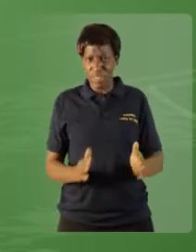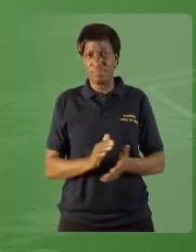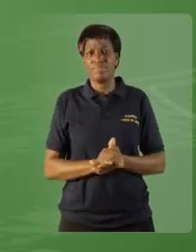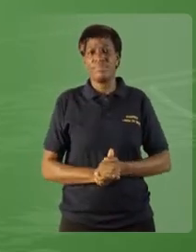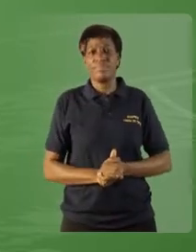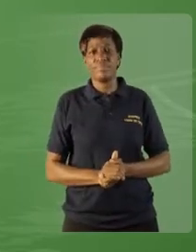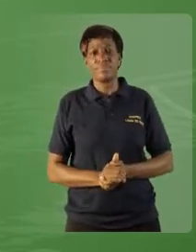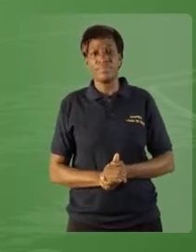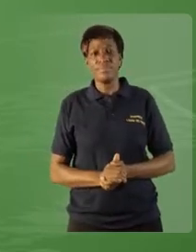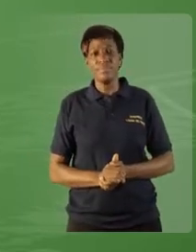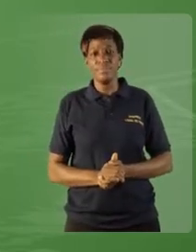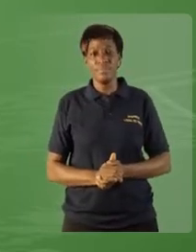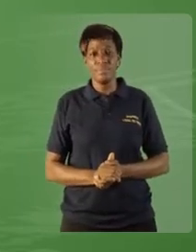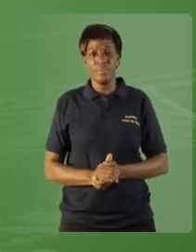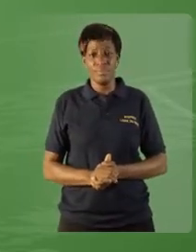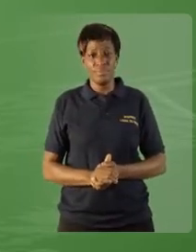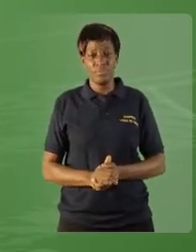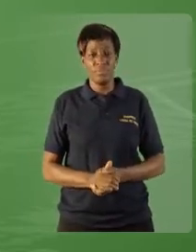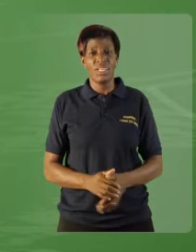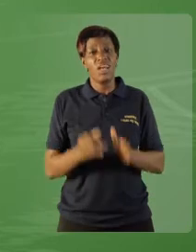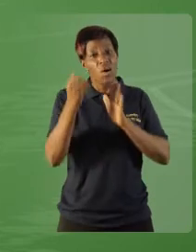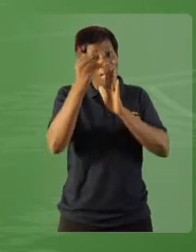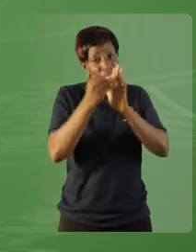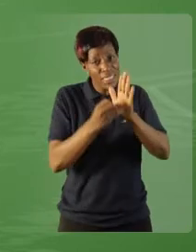Alors, nous avons identifié ce registre.